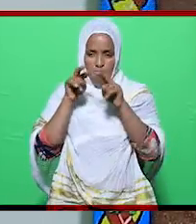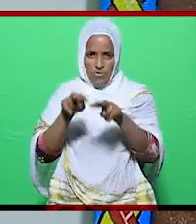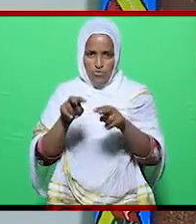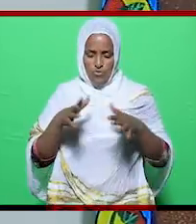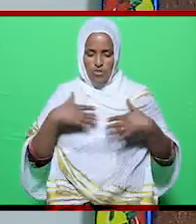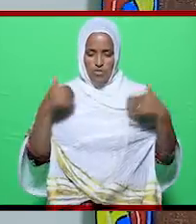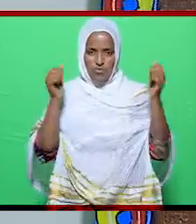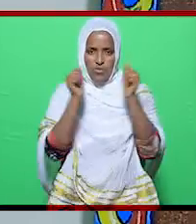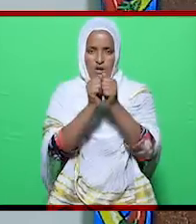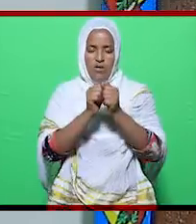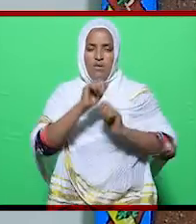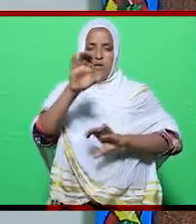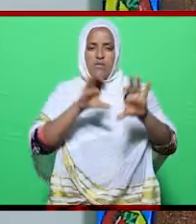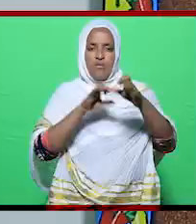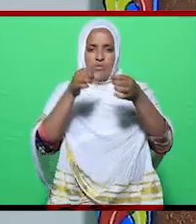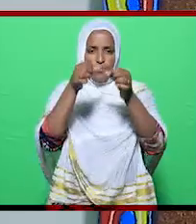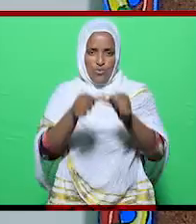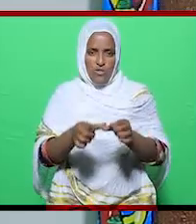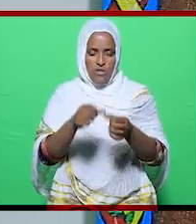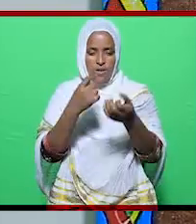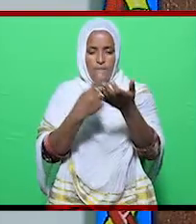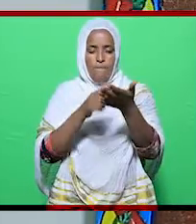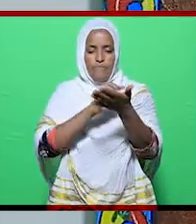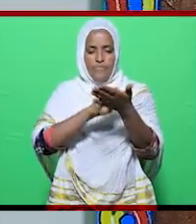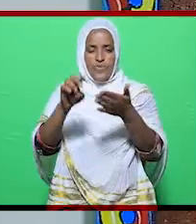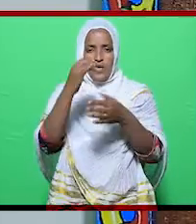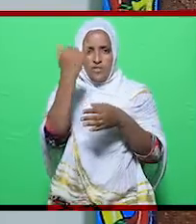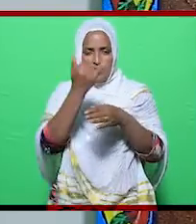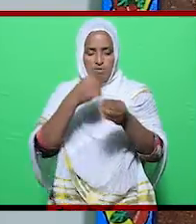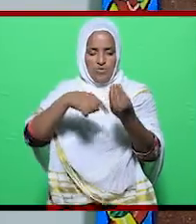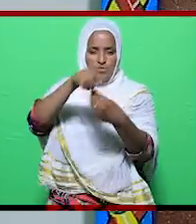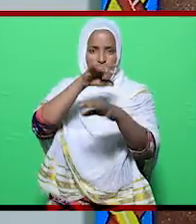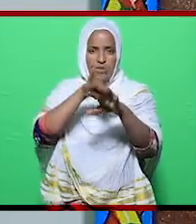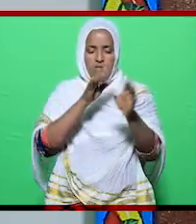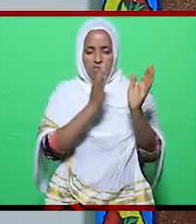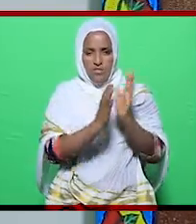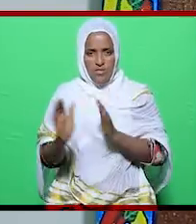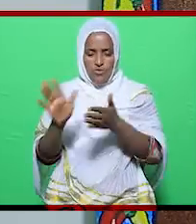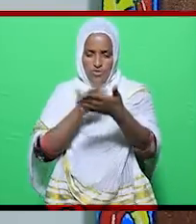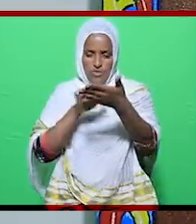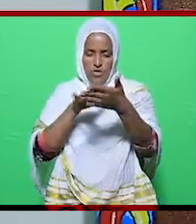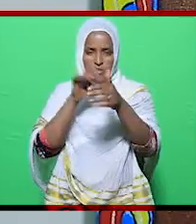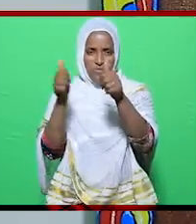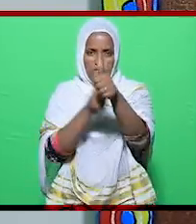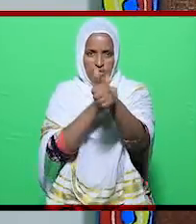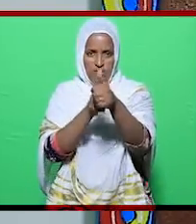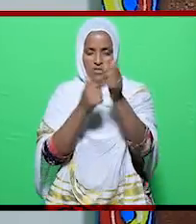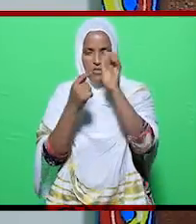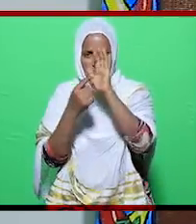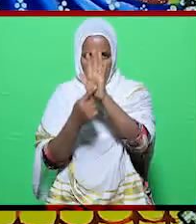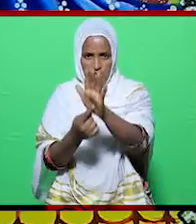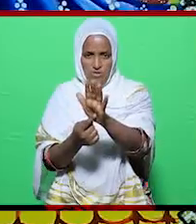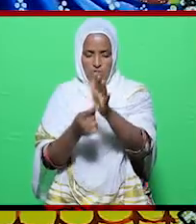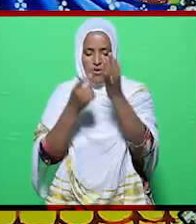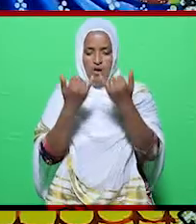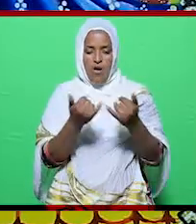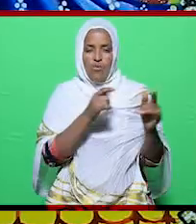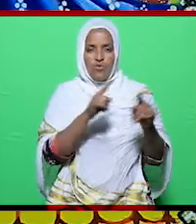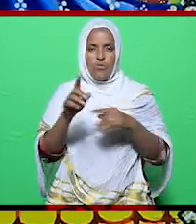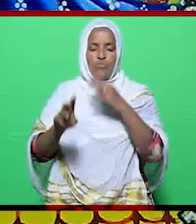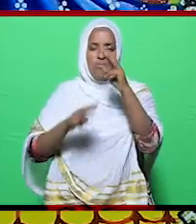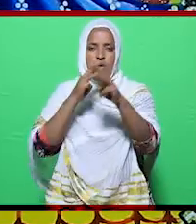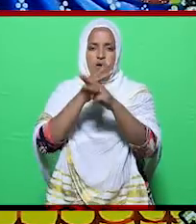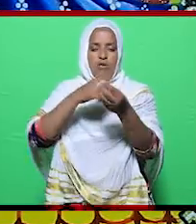ስለተሰማቸው ስሜት ከተመልካች ወጣቶች ጋር ያደረግነውን ቆይታ እንዲሁም በቅዱሳት ሥዕላት ዙሪያ የተዘጋጀውን ጥናት በተከታታይ